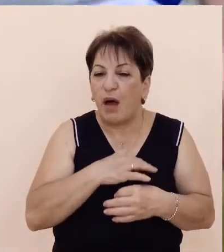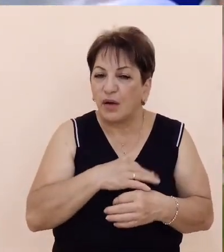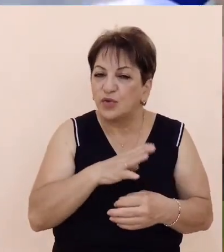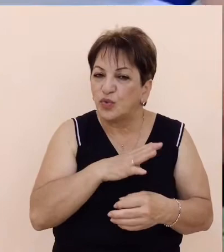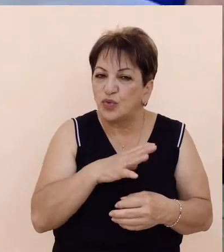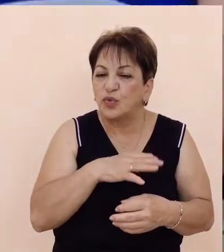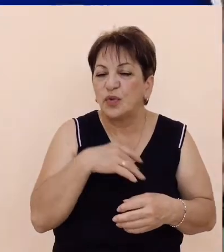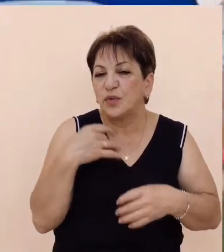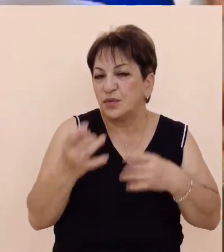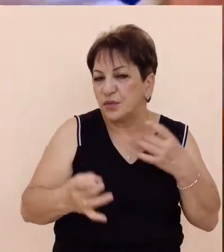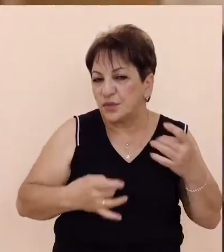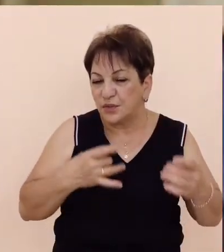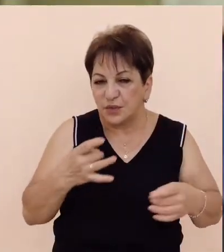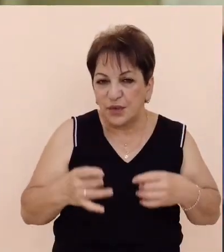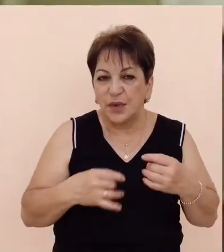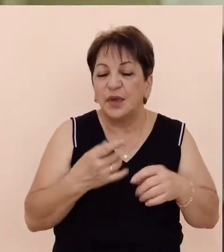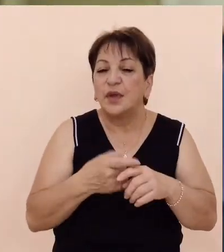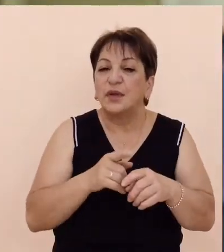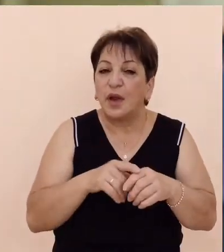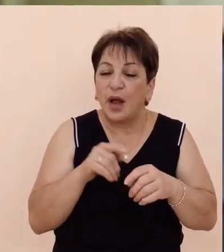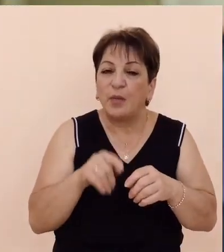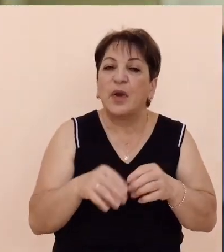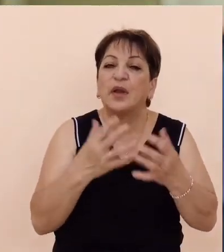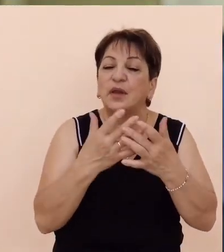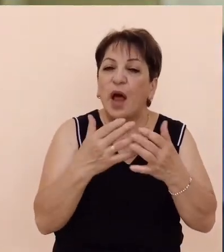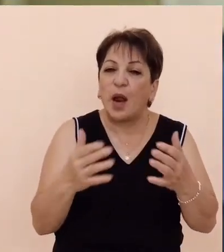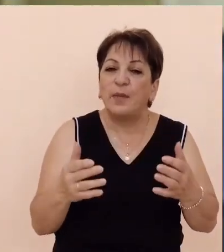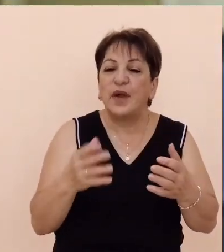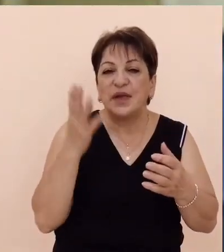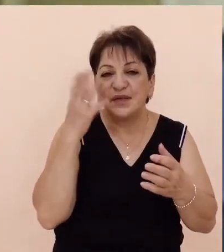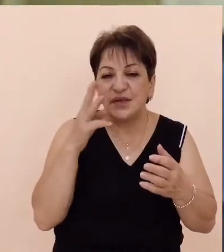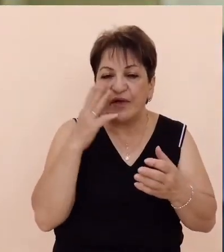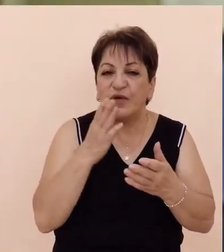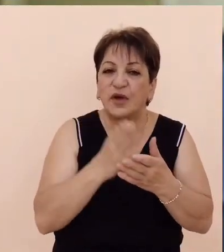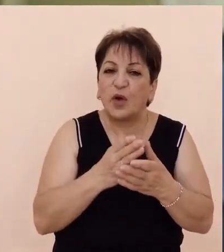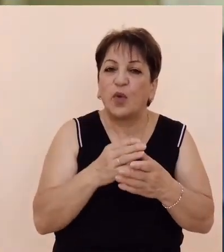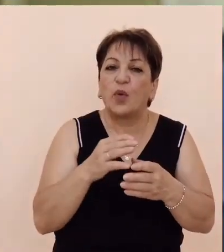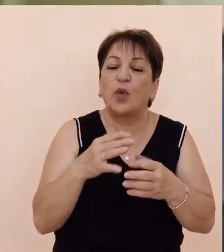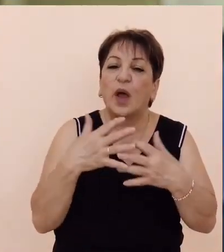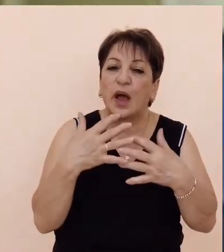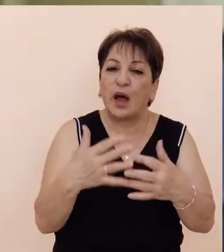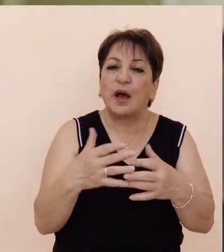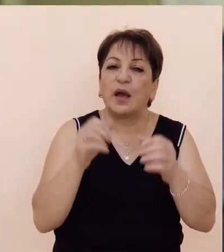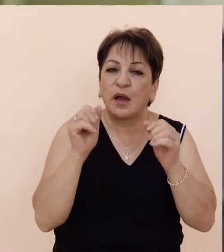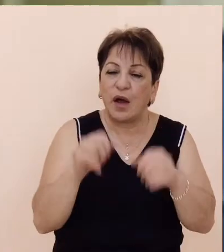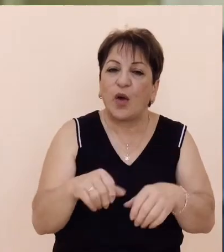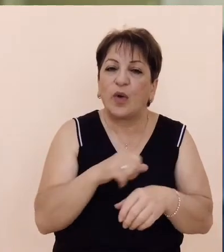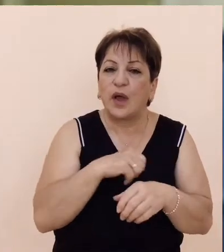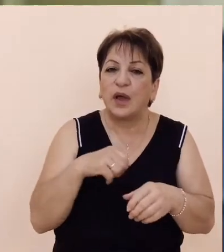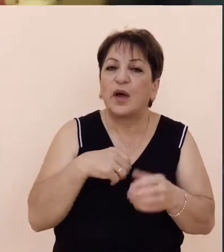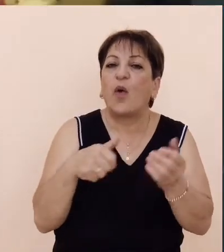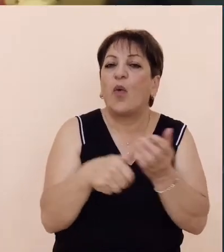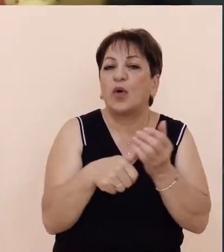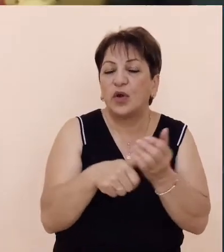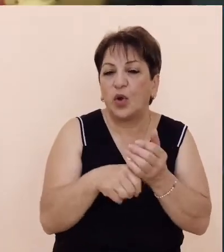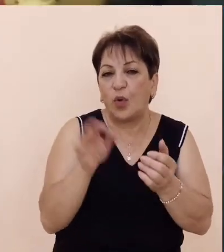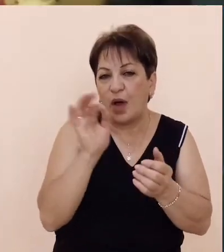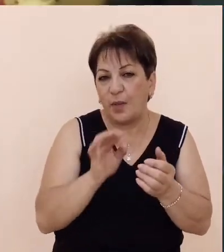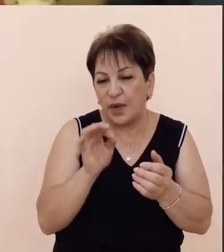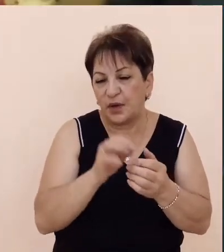պատճառել հղիներին։ Դրա համար գոյություն ունեն տարբեր դիրքեր, որոնք հղին կարող է կիրառել ինքն իրեն օգնելու